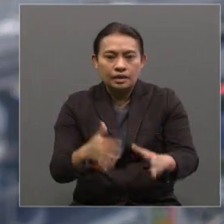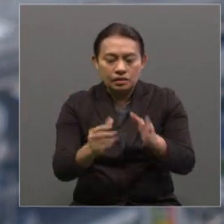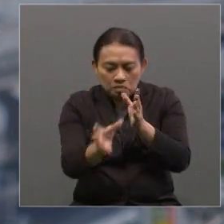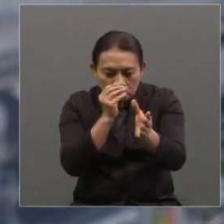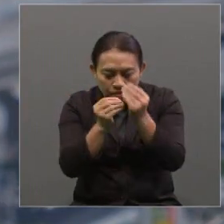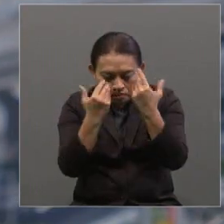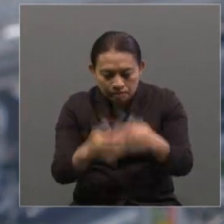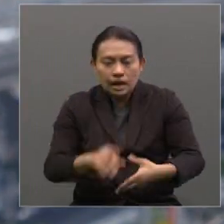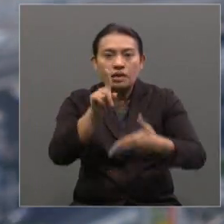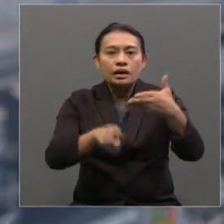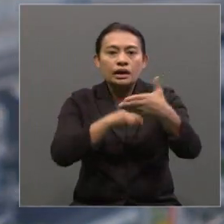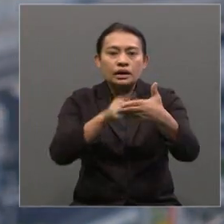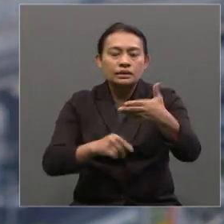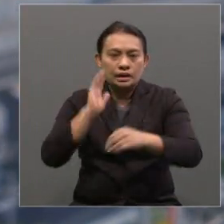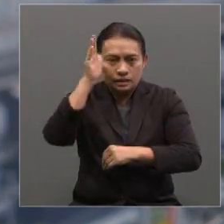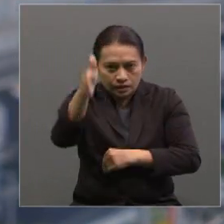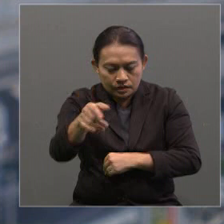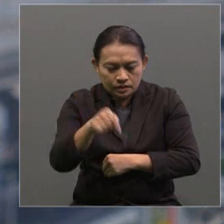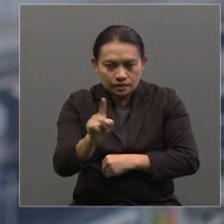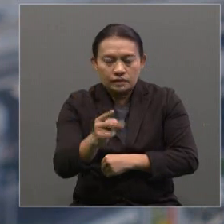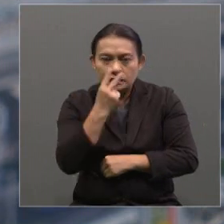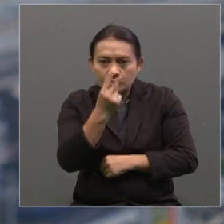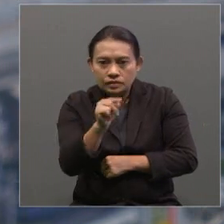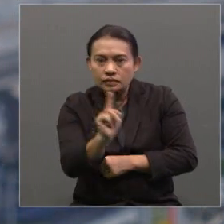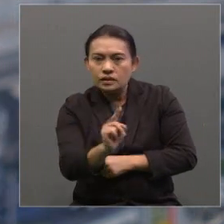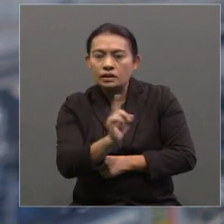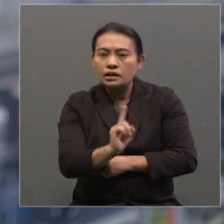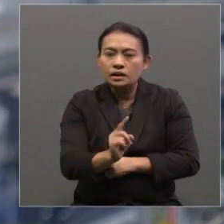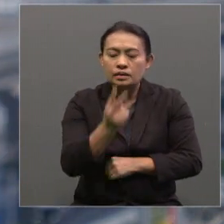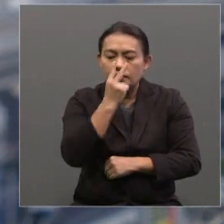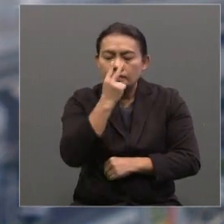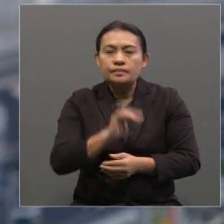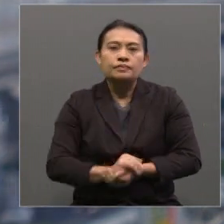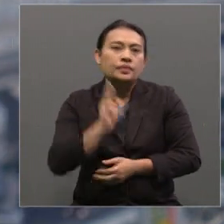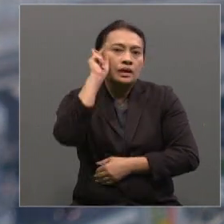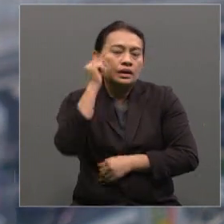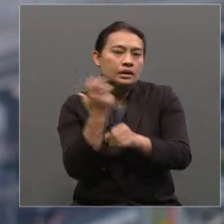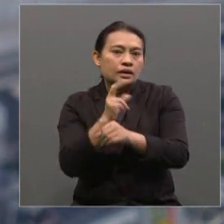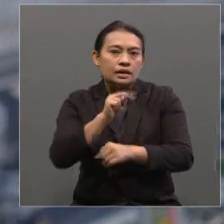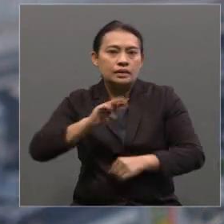าะติดสนามเลือกตั้งครั้งหน้าจะไปเกาะติดกันที่ไหนอย่างไรอย่าลืมติดตามชมทางข่าวภาค